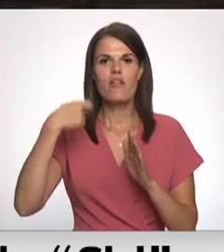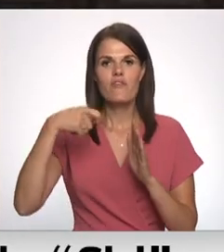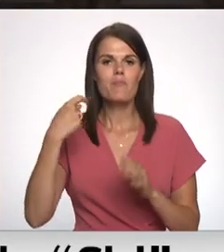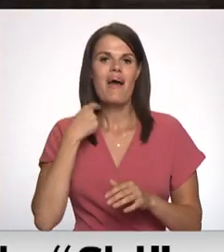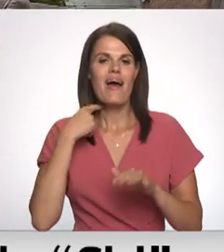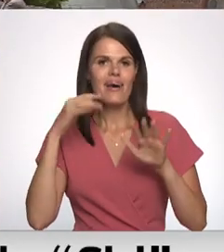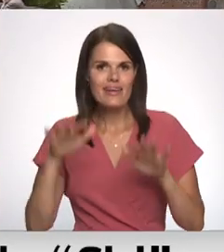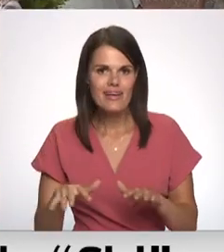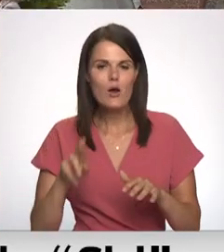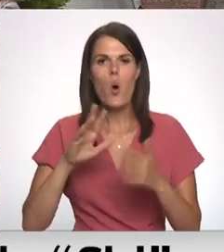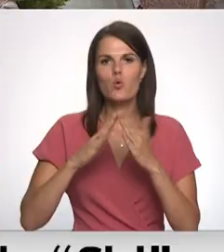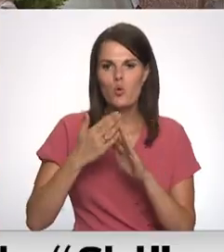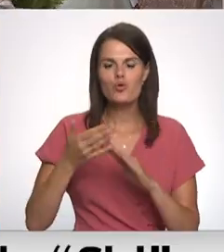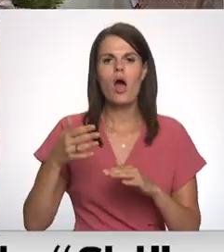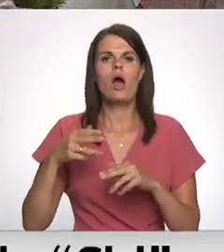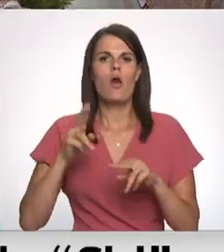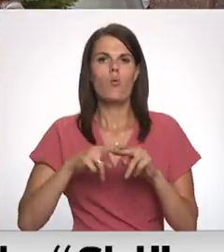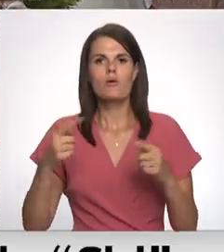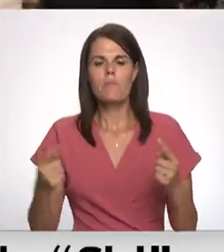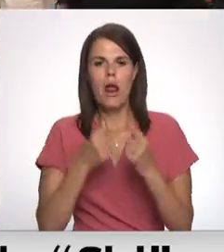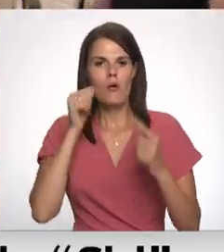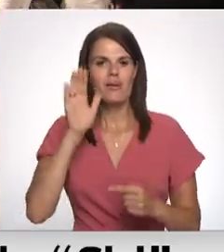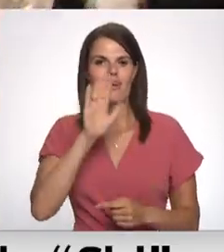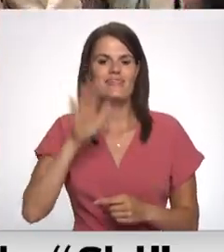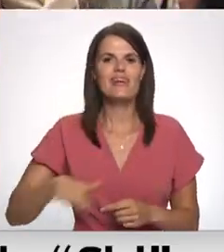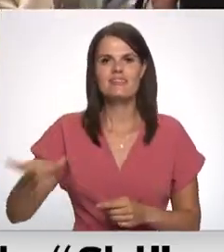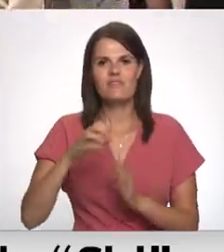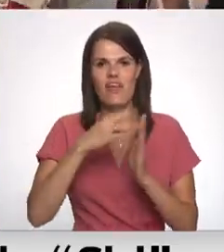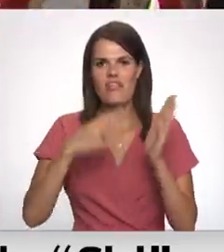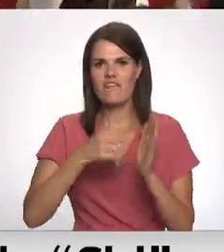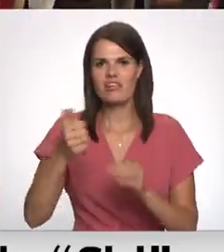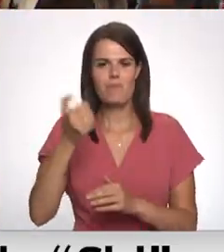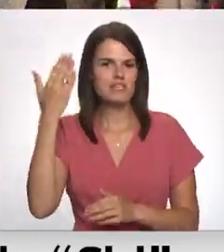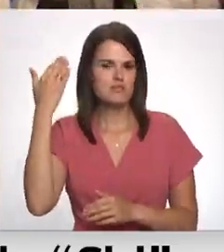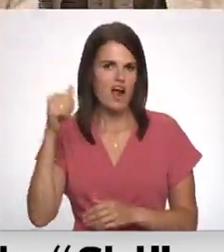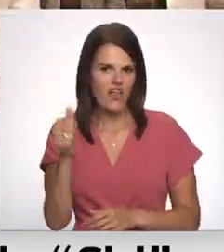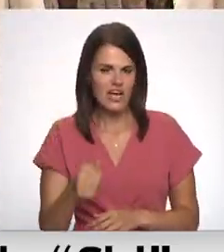Jūrkalnē un citviet ikdienas vidu pielāgojot 19. Gadsimta estētikai.